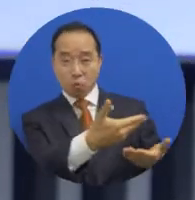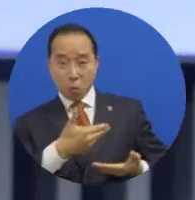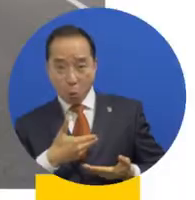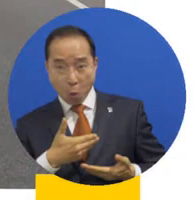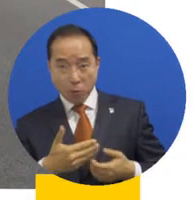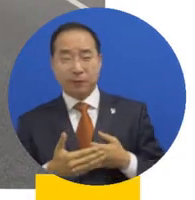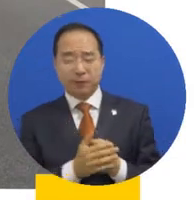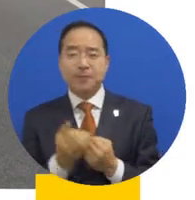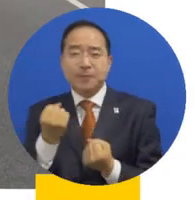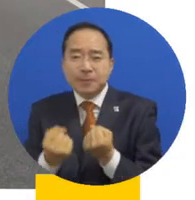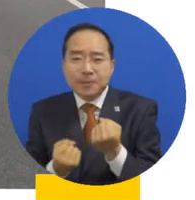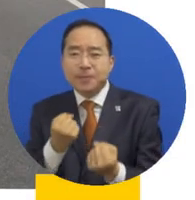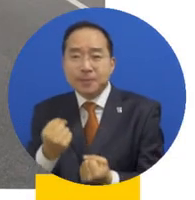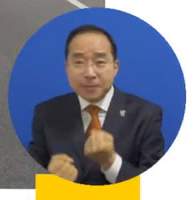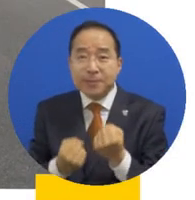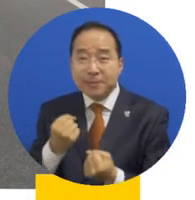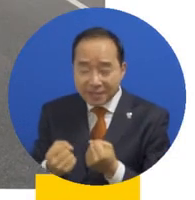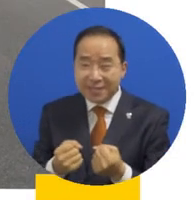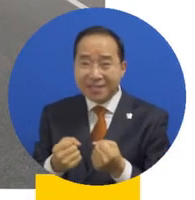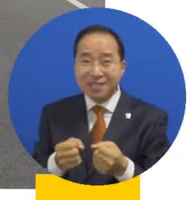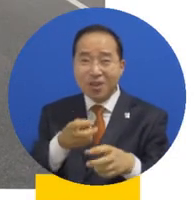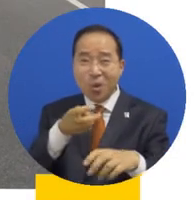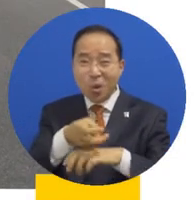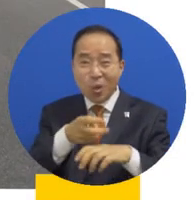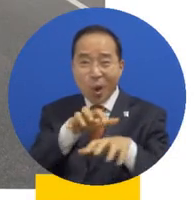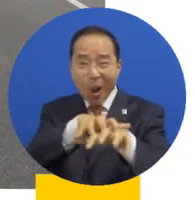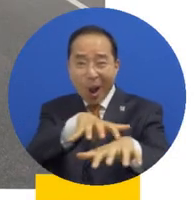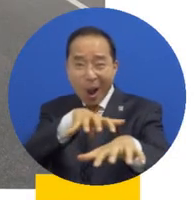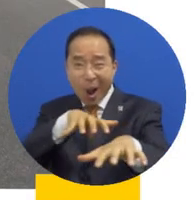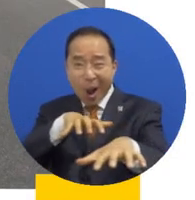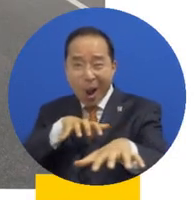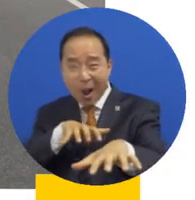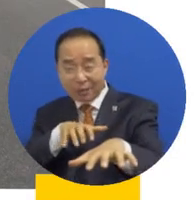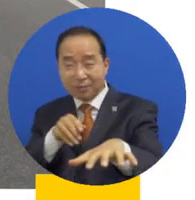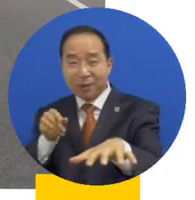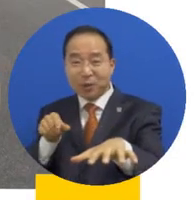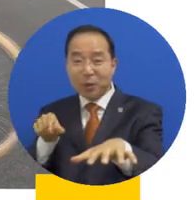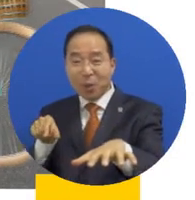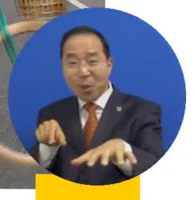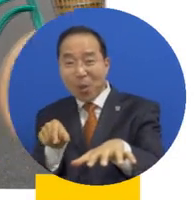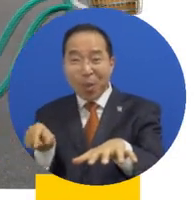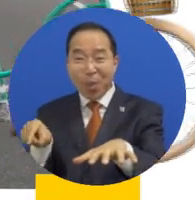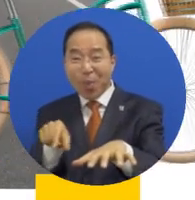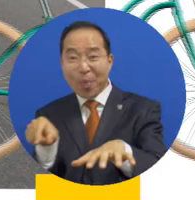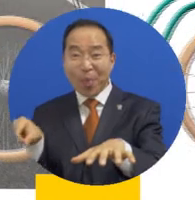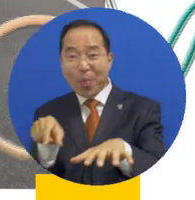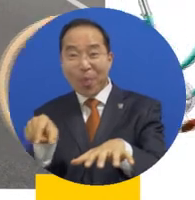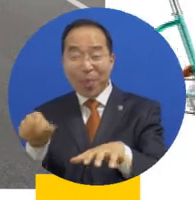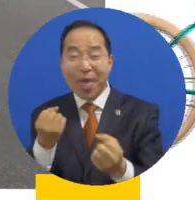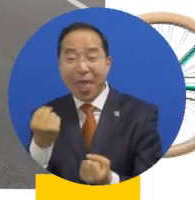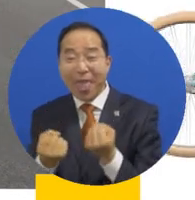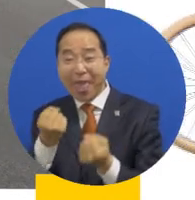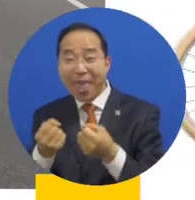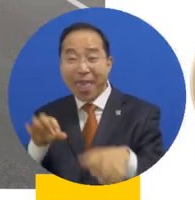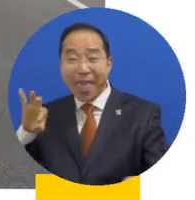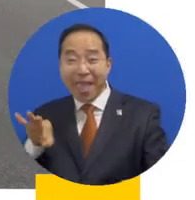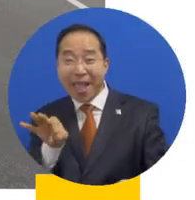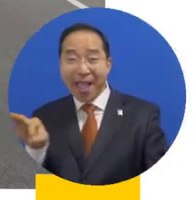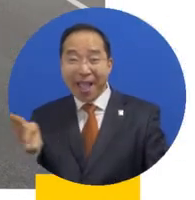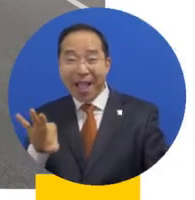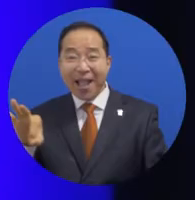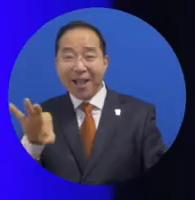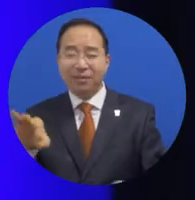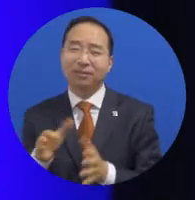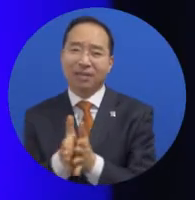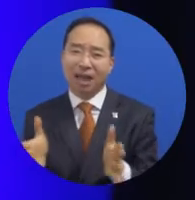자전거를 타고 이제 그 막히는 교통구간을 피해서 좁은 골목으로 자전거를 타고 다니기